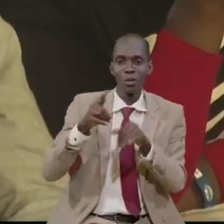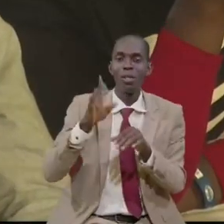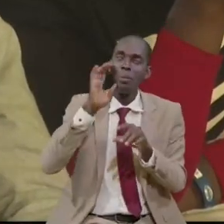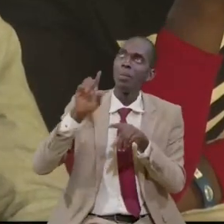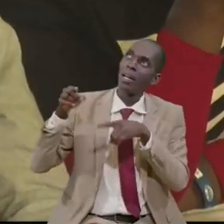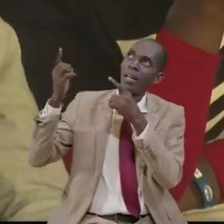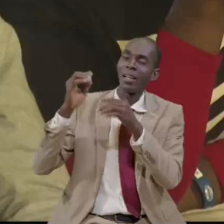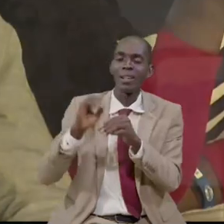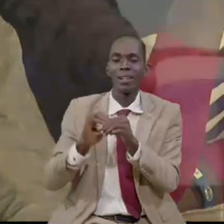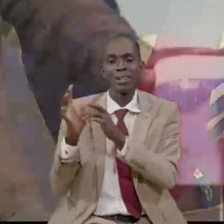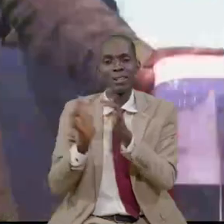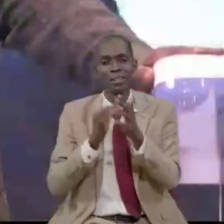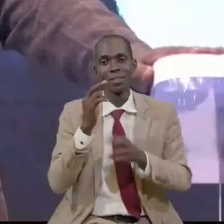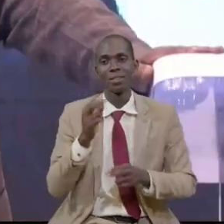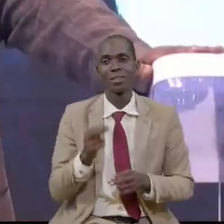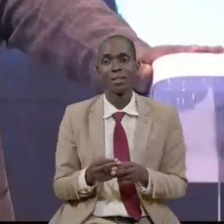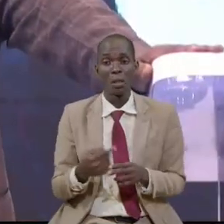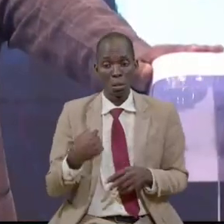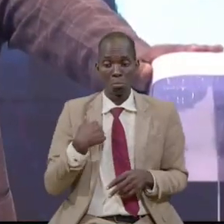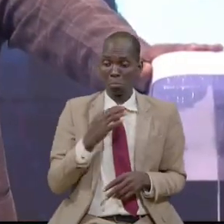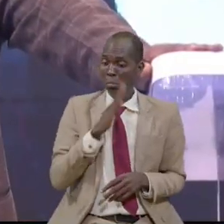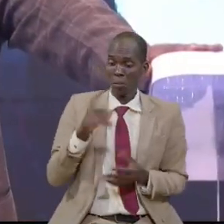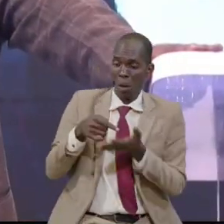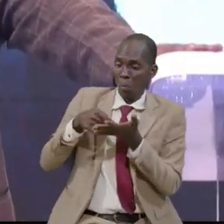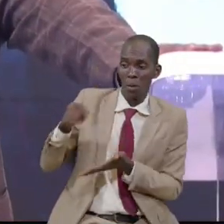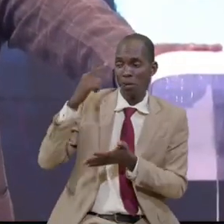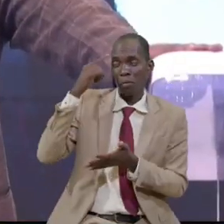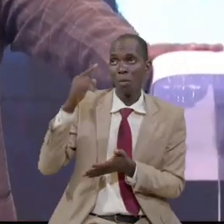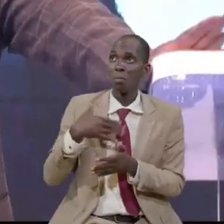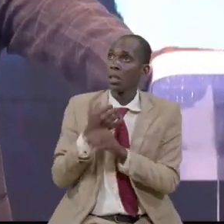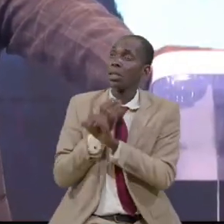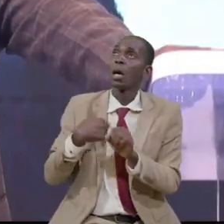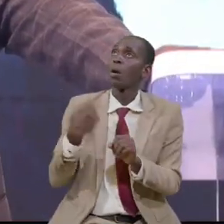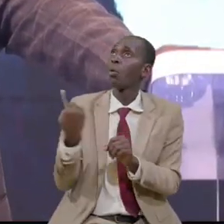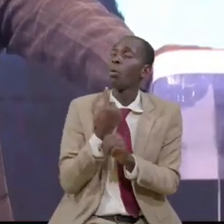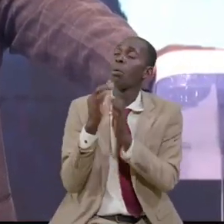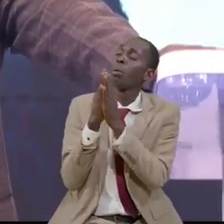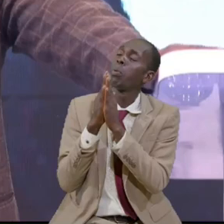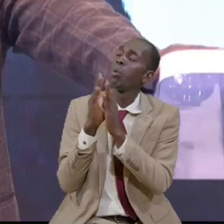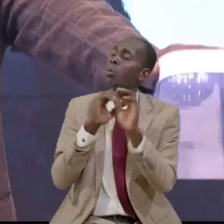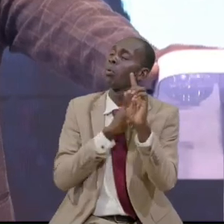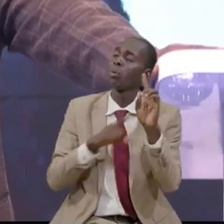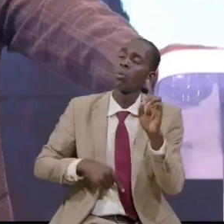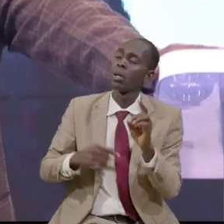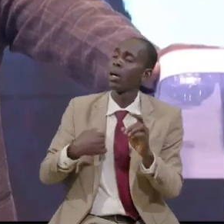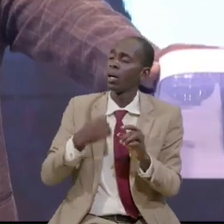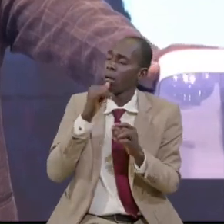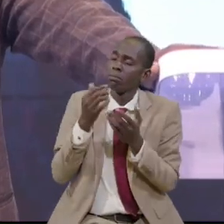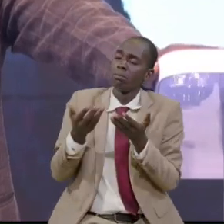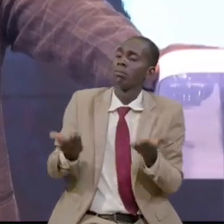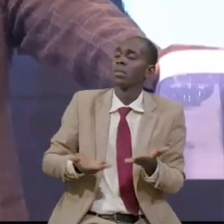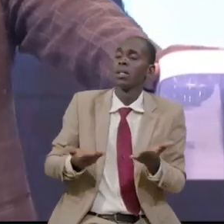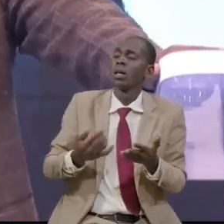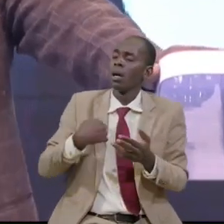irez. Je n'ai pas payé pour cela. J'ai seulement dit au Seigneur, me voici, je me